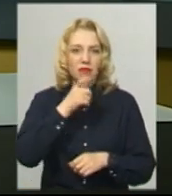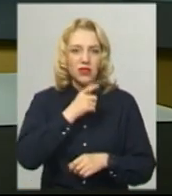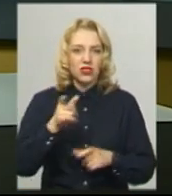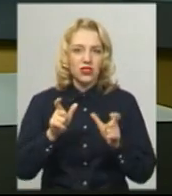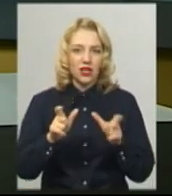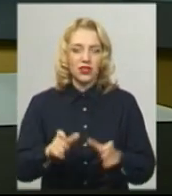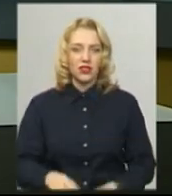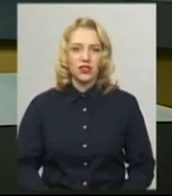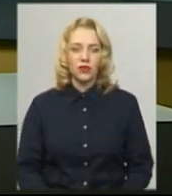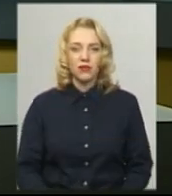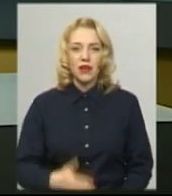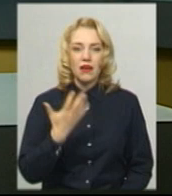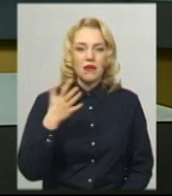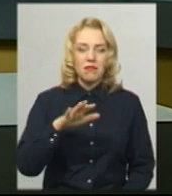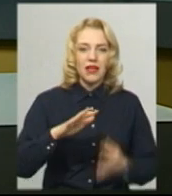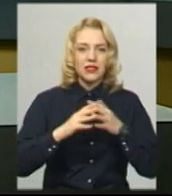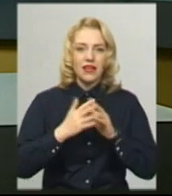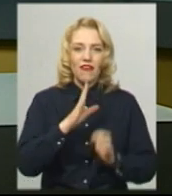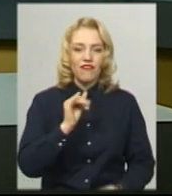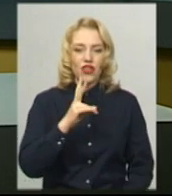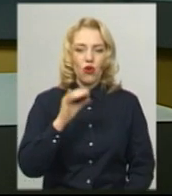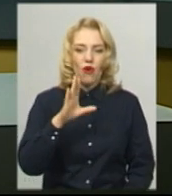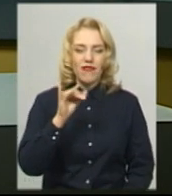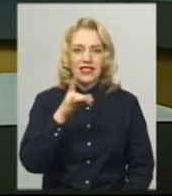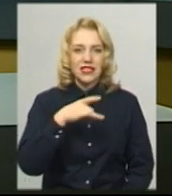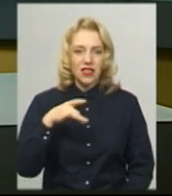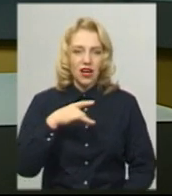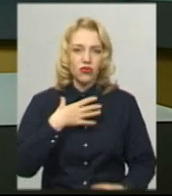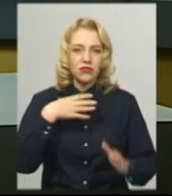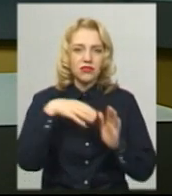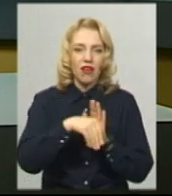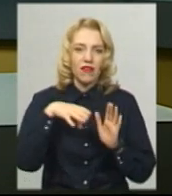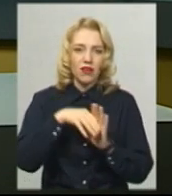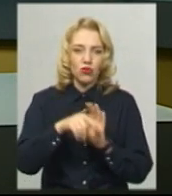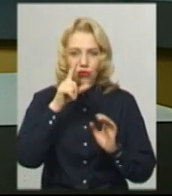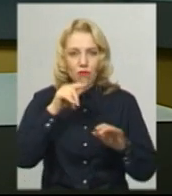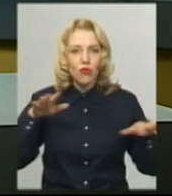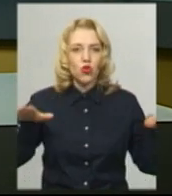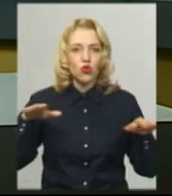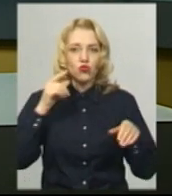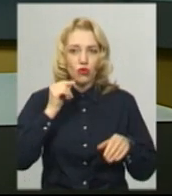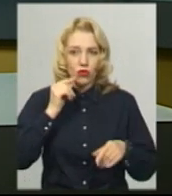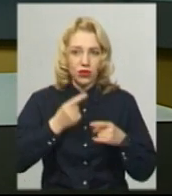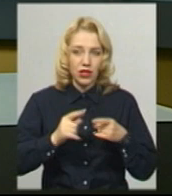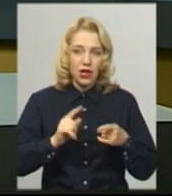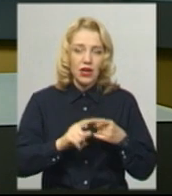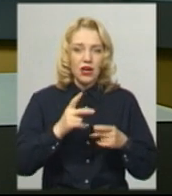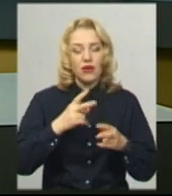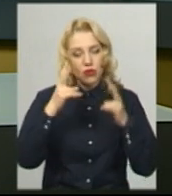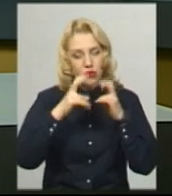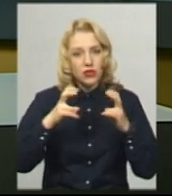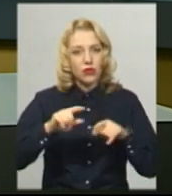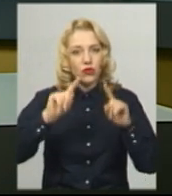У 5 селах Віньковецького району гинуть бджоли. Власники пасік вимагають розслідування мору комах. В кожного,